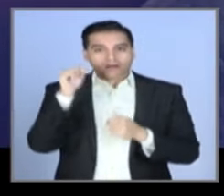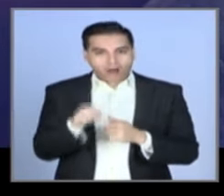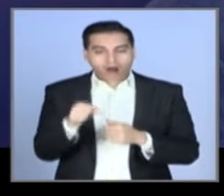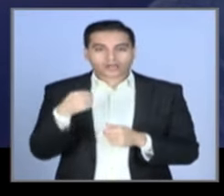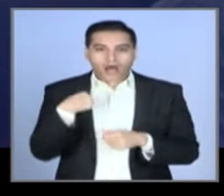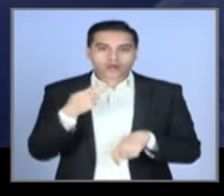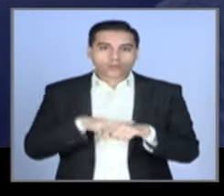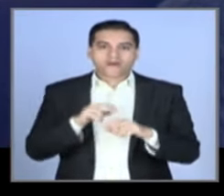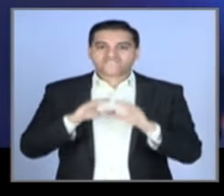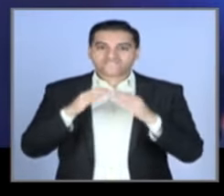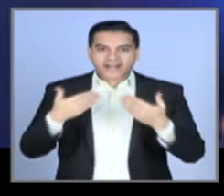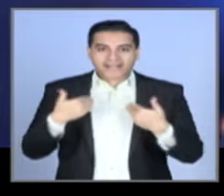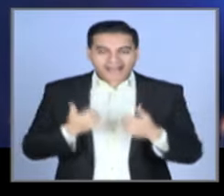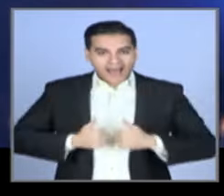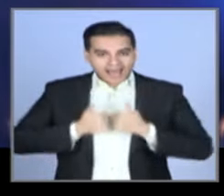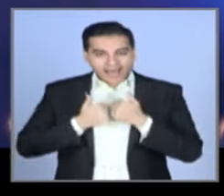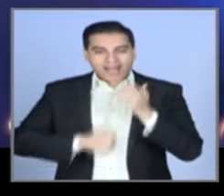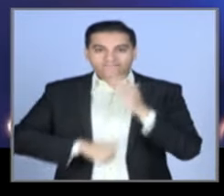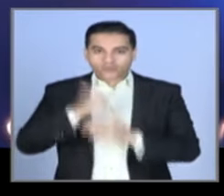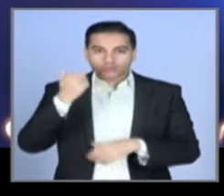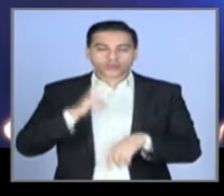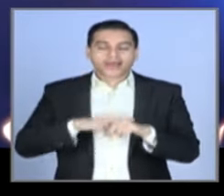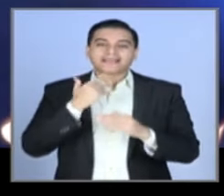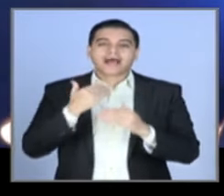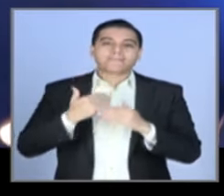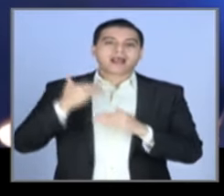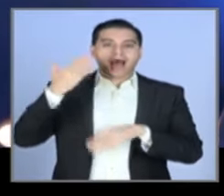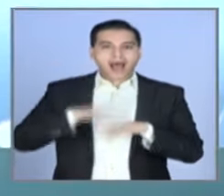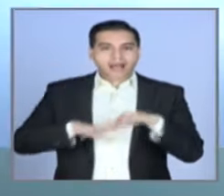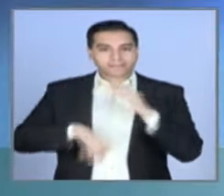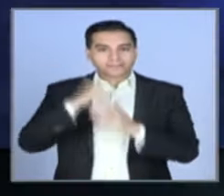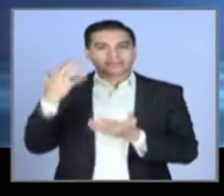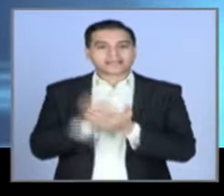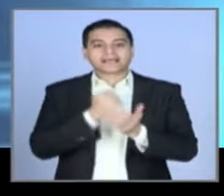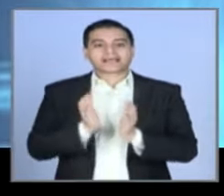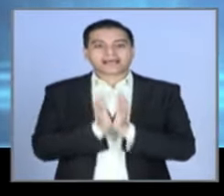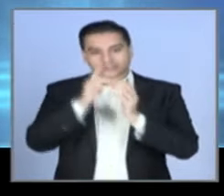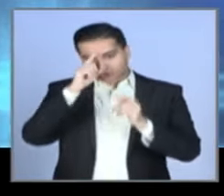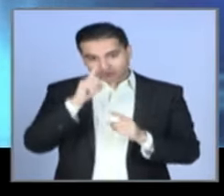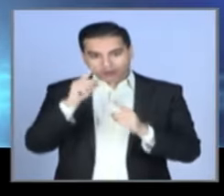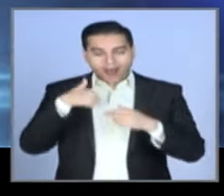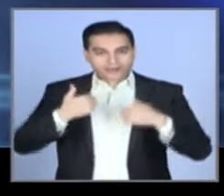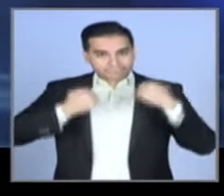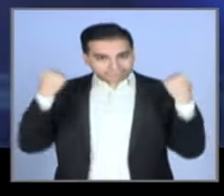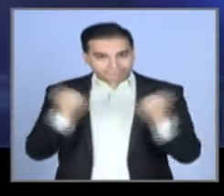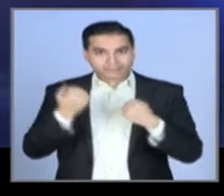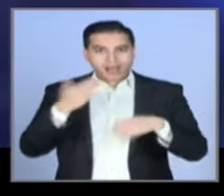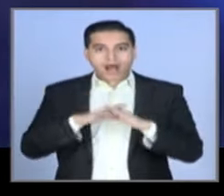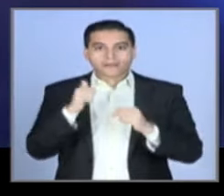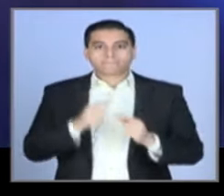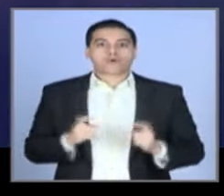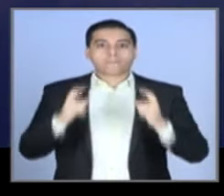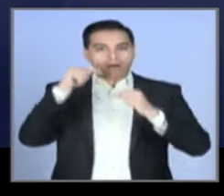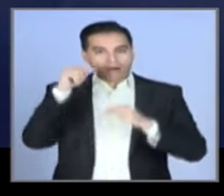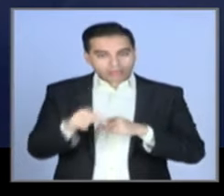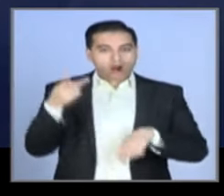أنا وفريق الحياة نفوز ونأمل في البطولة ونأخذ الكاس بإذن الله. أنا استعديت لمباراة